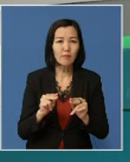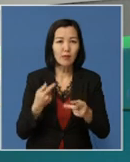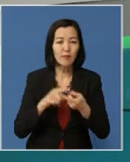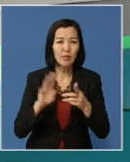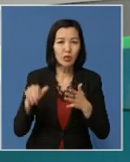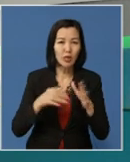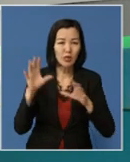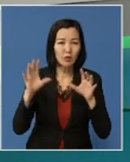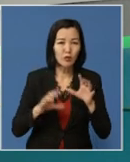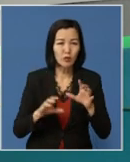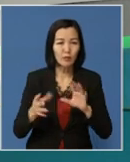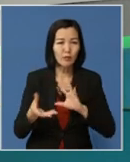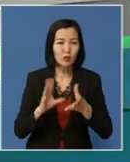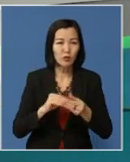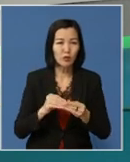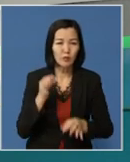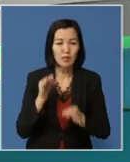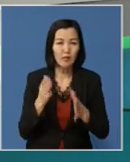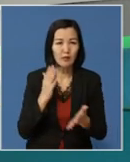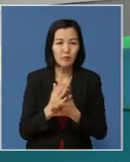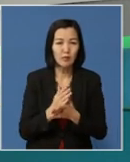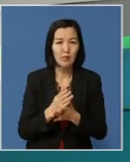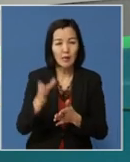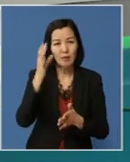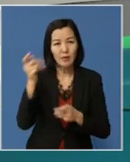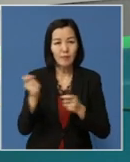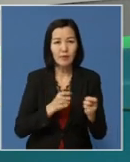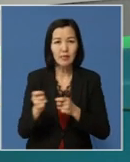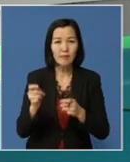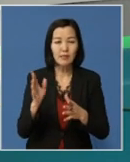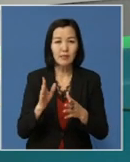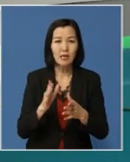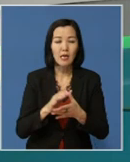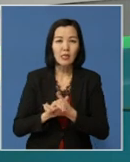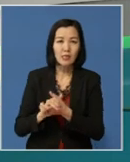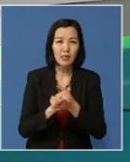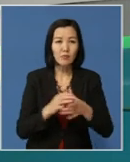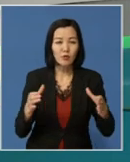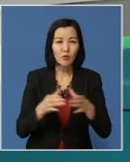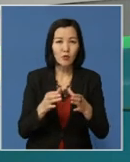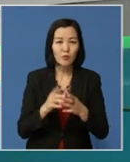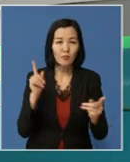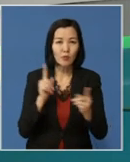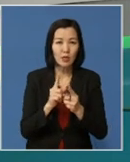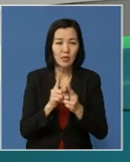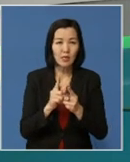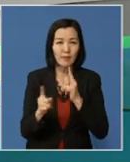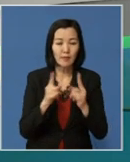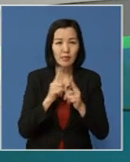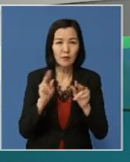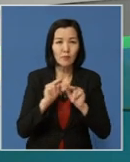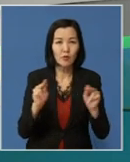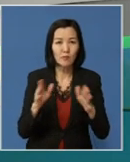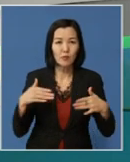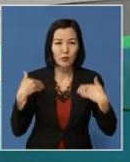қатысты жаңа заң жобасының тұжырымдамасы талқыланып жатыр. Білім басқармасы және кәсіподақ ұйым өкілдері бас қосуында көтерілген мәселелер мен